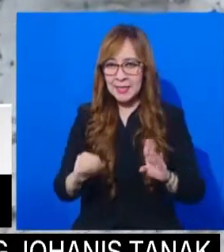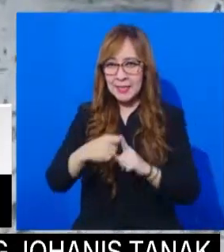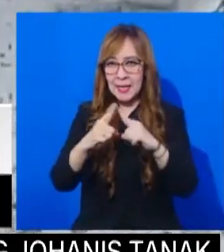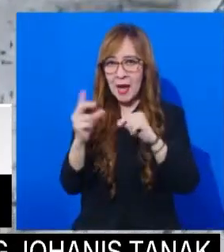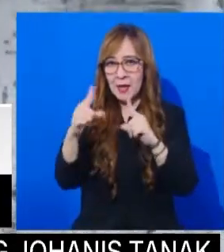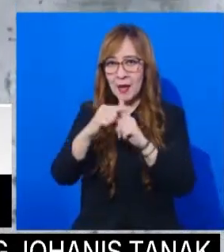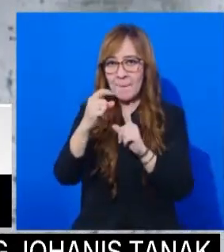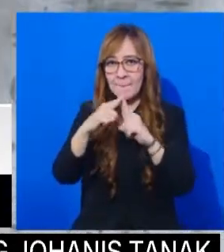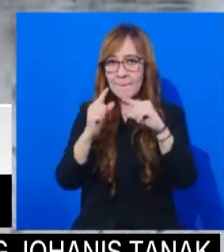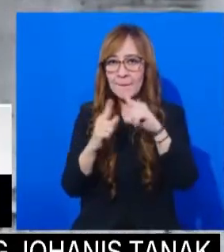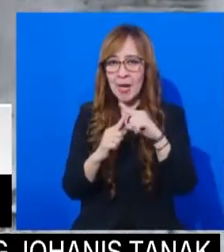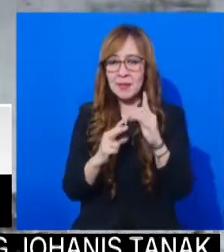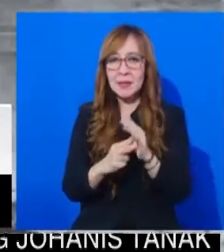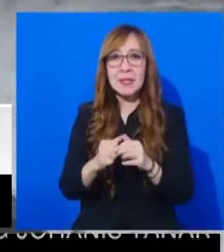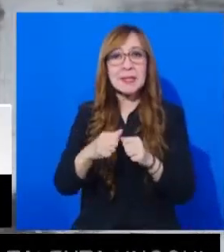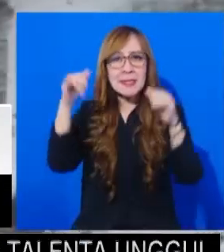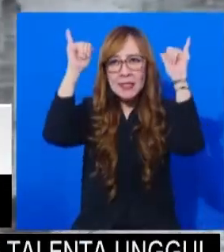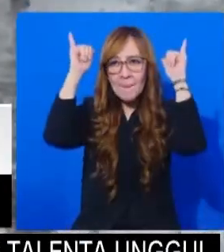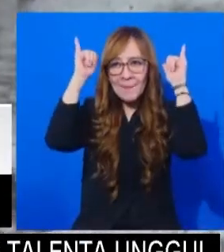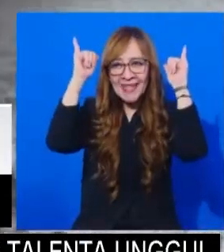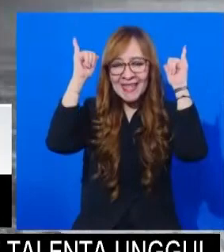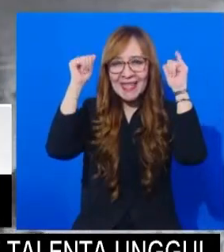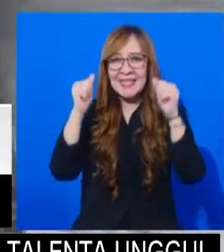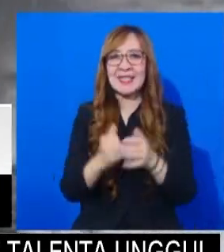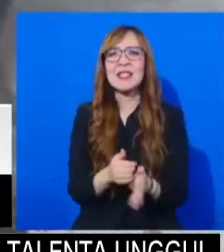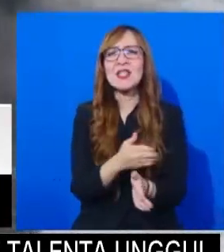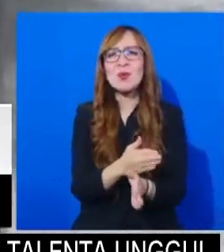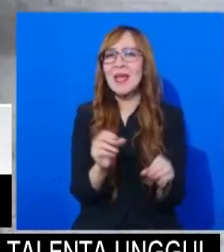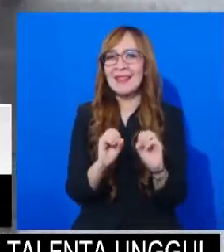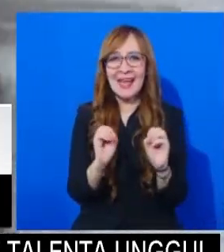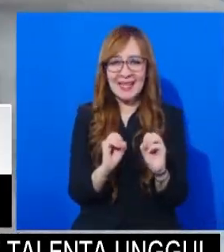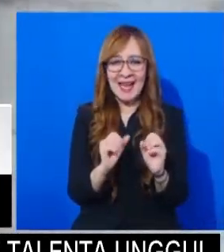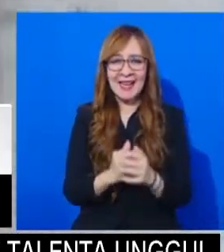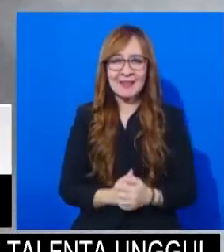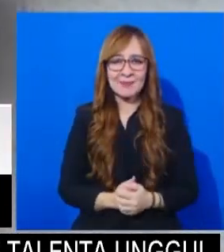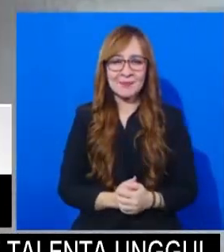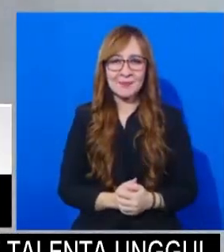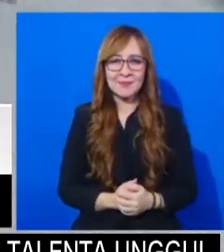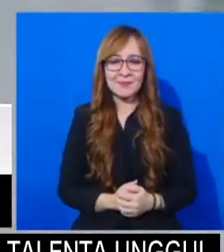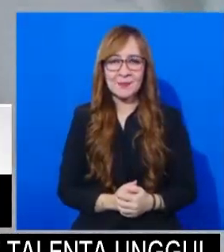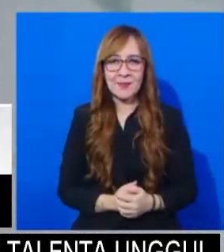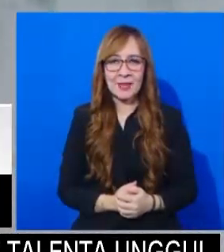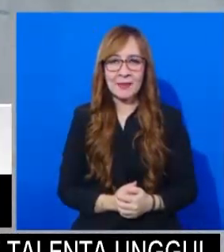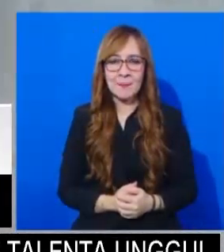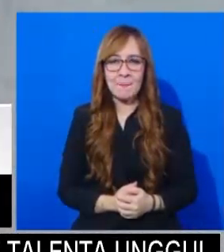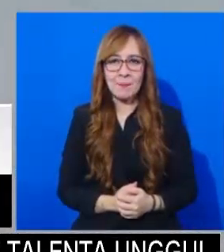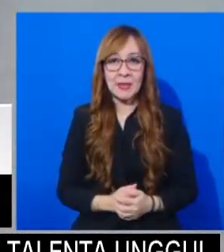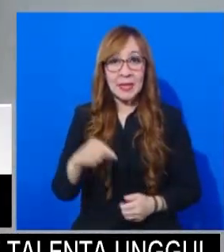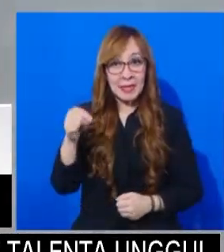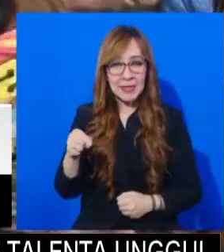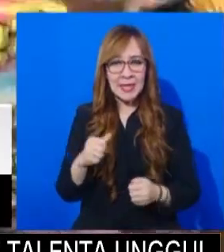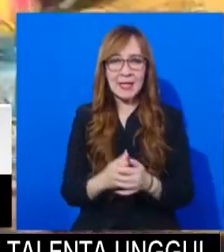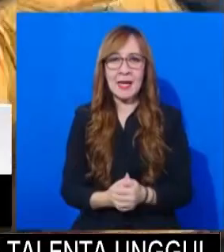brujul atau karapan sapi pembajak sawah kembali digelar di Kota Mangga pada Selasa. Karapan sapi brujul merupakan